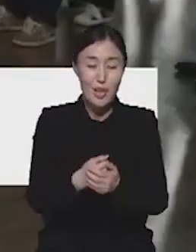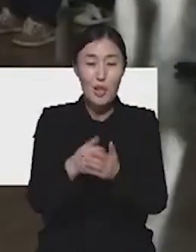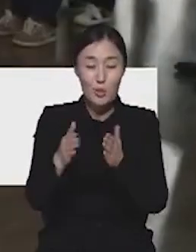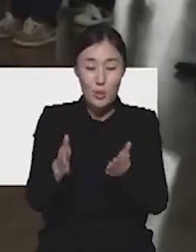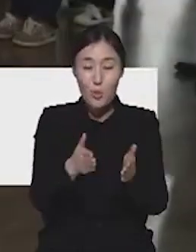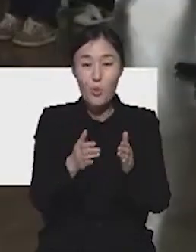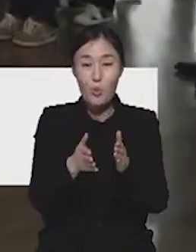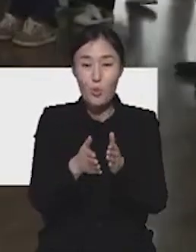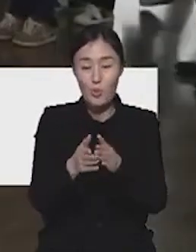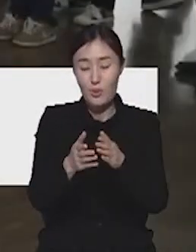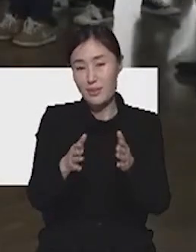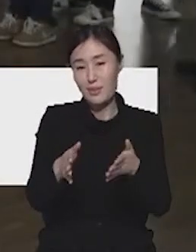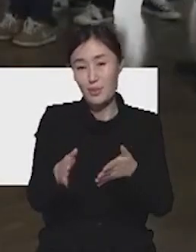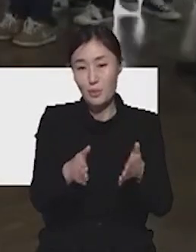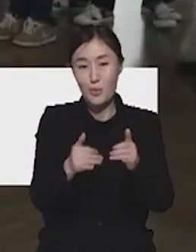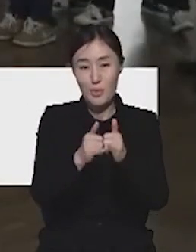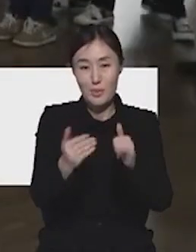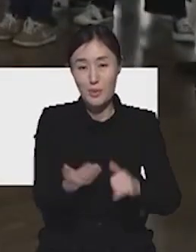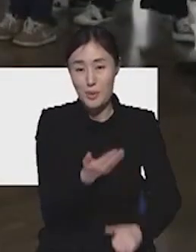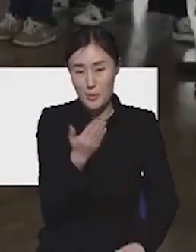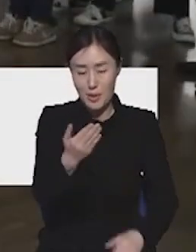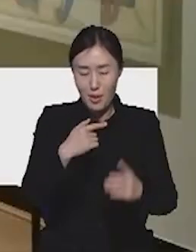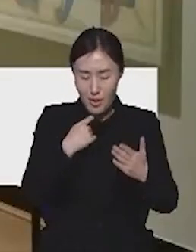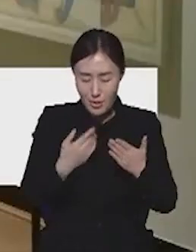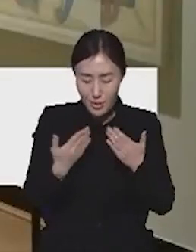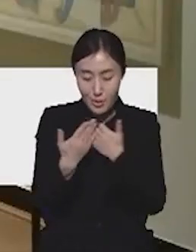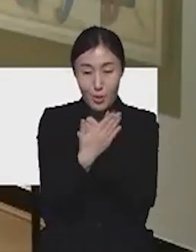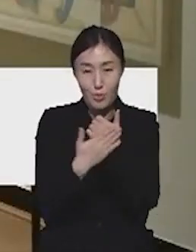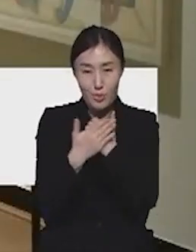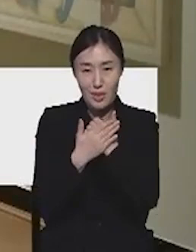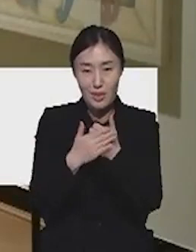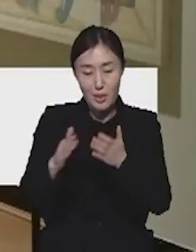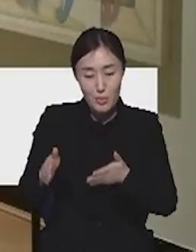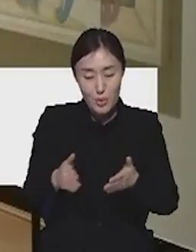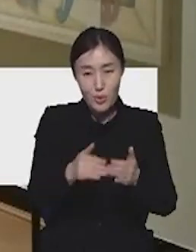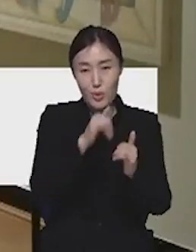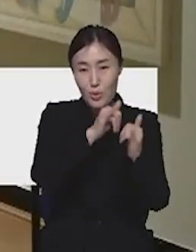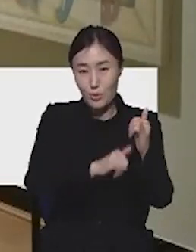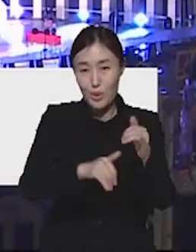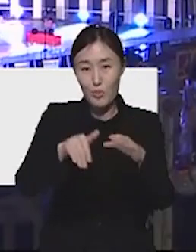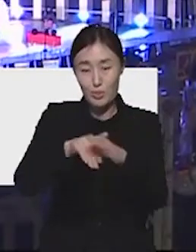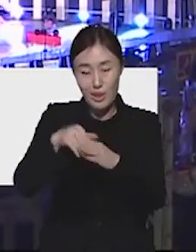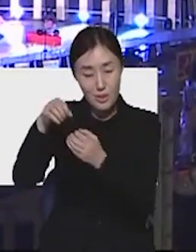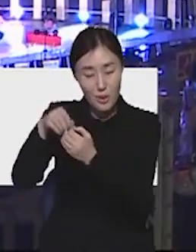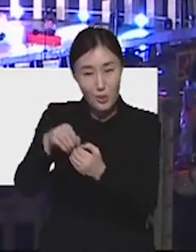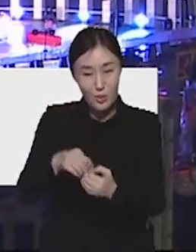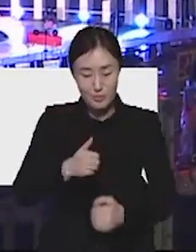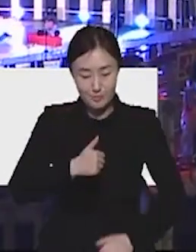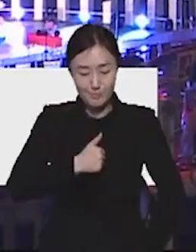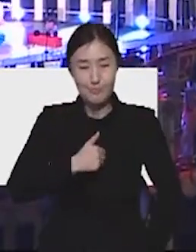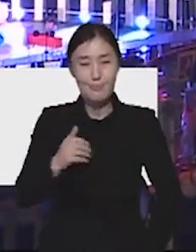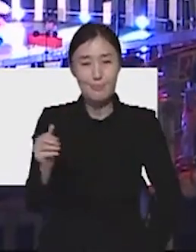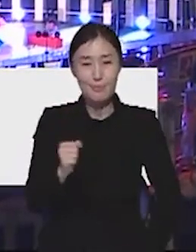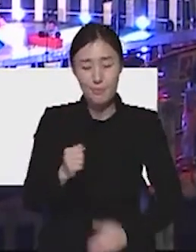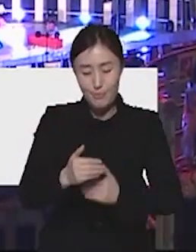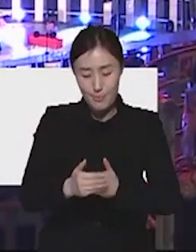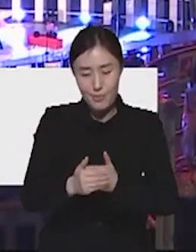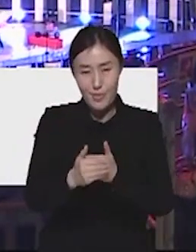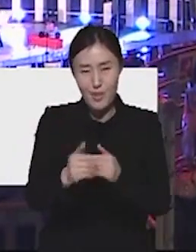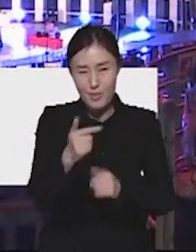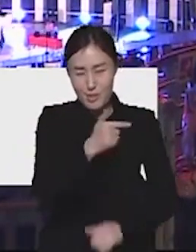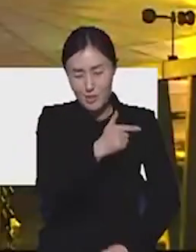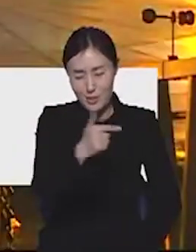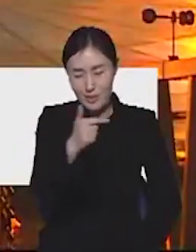여러분 헌신 덕분에 전라남도가 역사, 문화, 전통의 자부심을 걸고 추진했던 여러